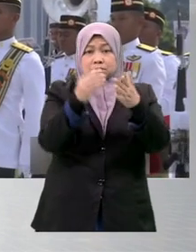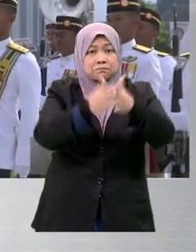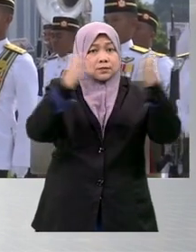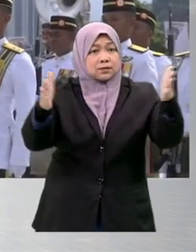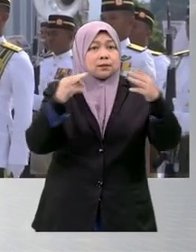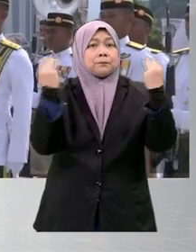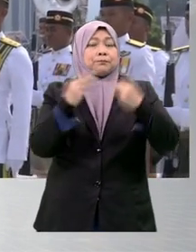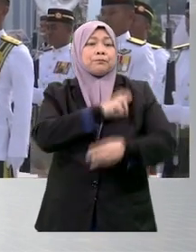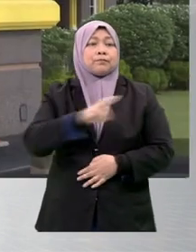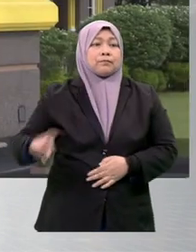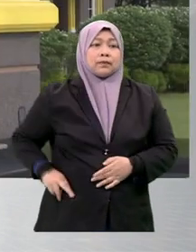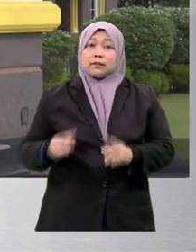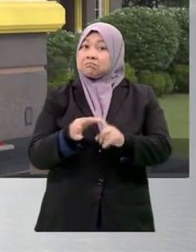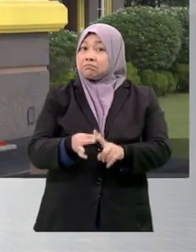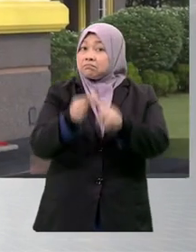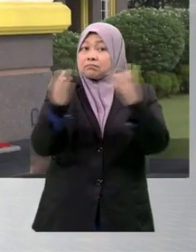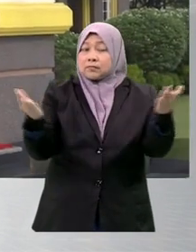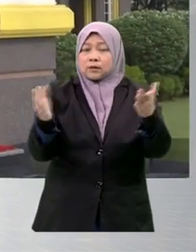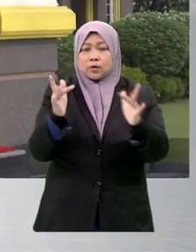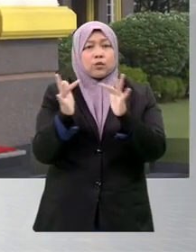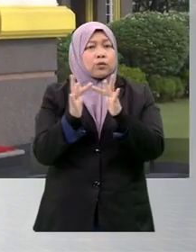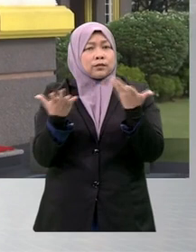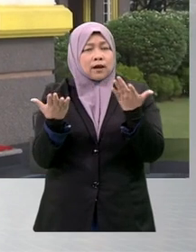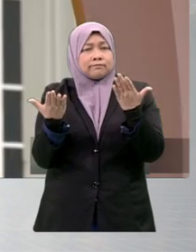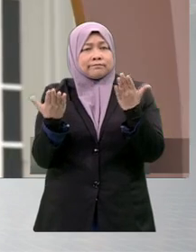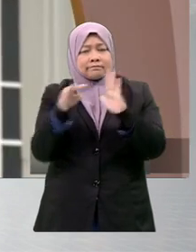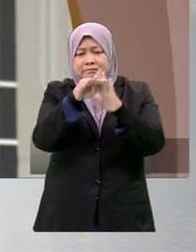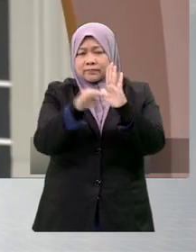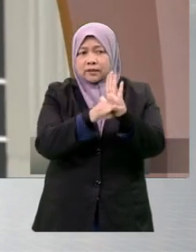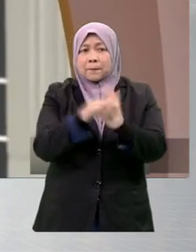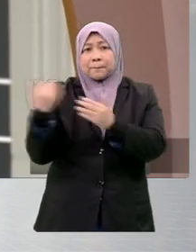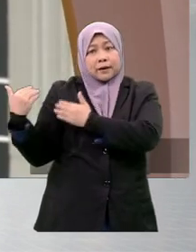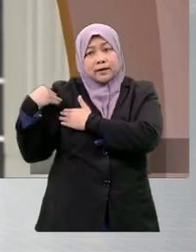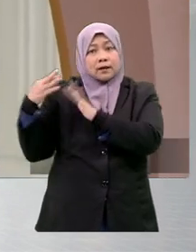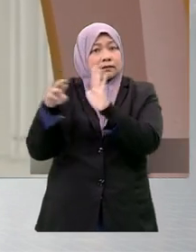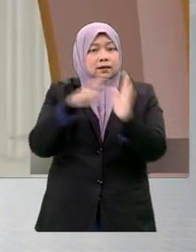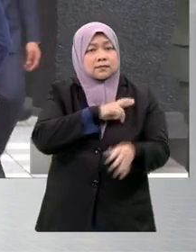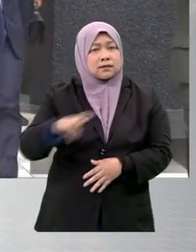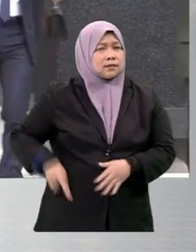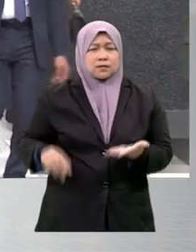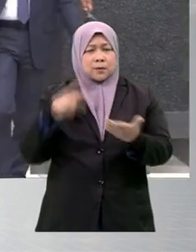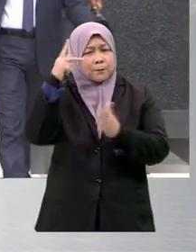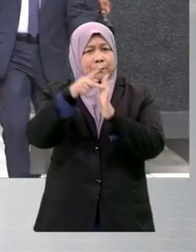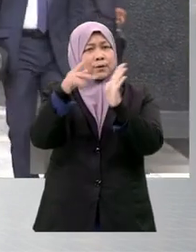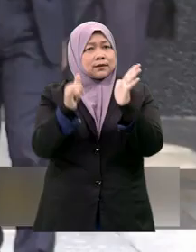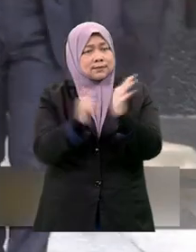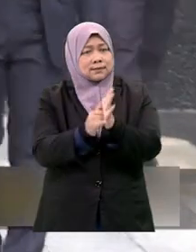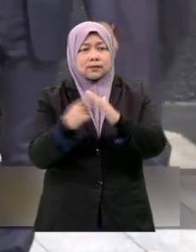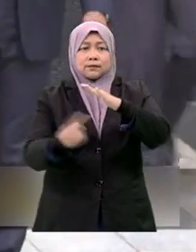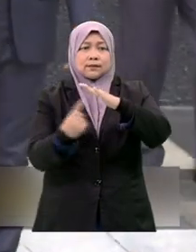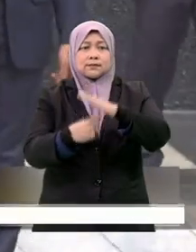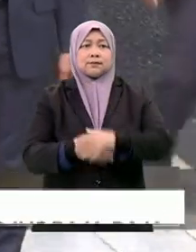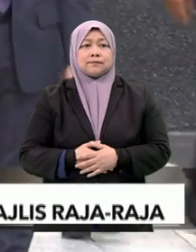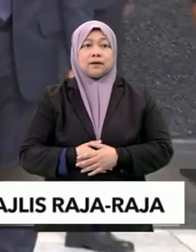Majlis raja-raja terutamanya dalam konteks peranan raja-raja untuk membincangkan polisi-polisi atau dasar